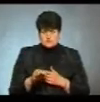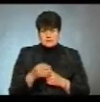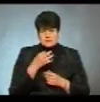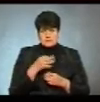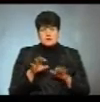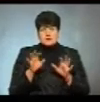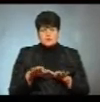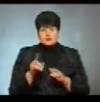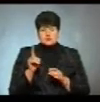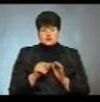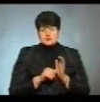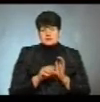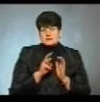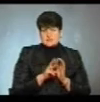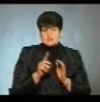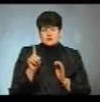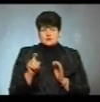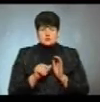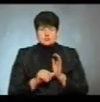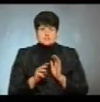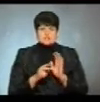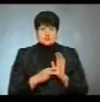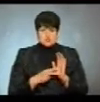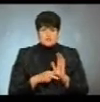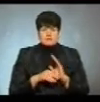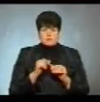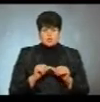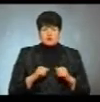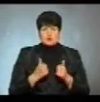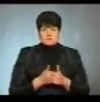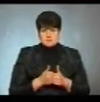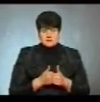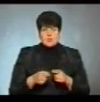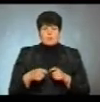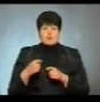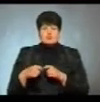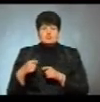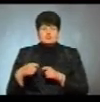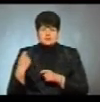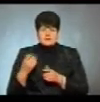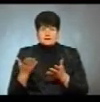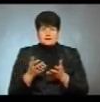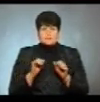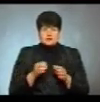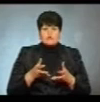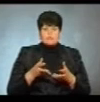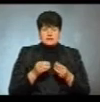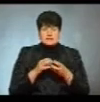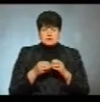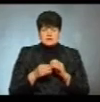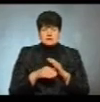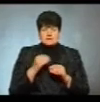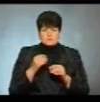повідомили голови 163-ї та 167-ї виборчих комісій. Порушення, які могли б вплинути на результати виборів,